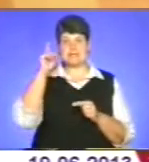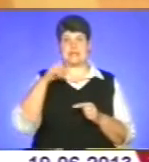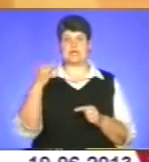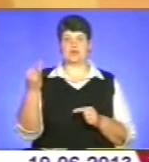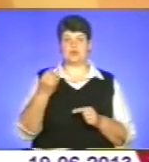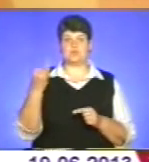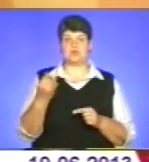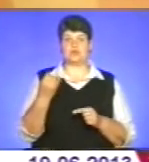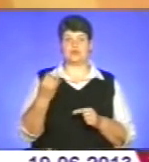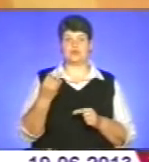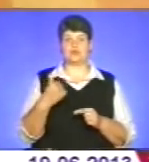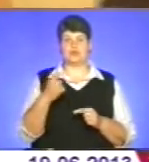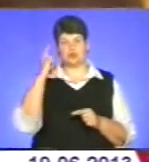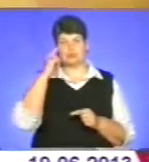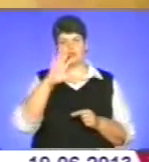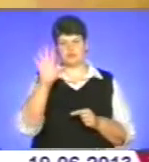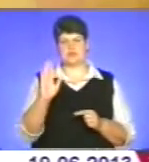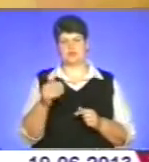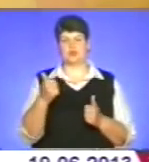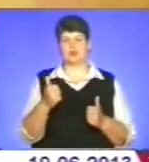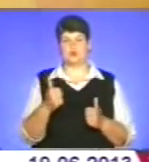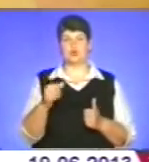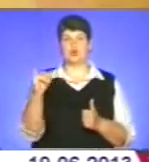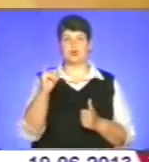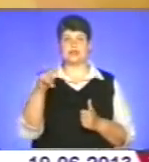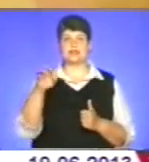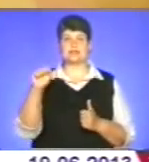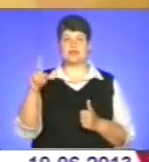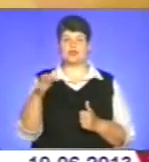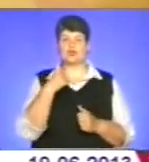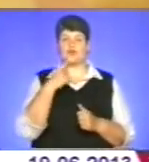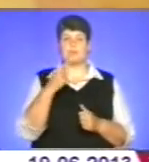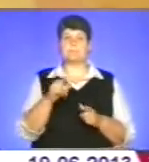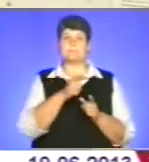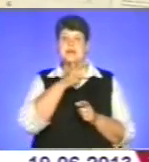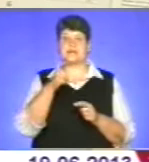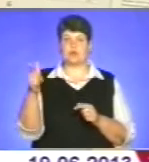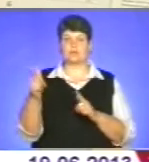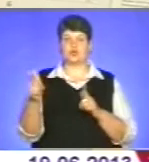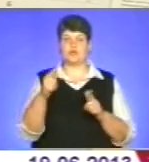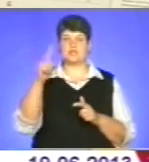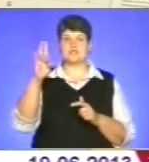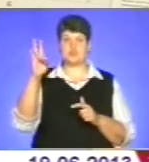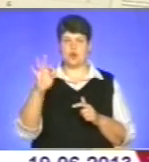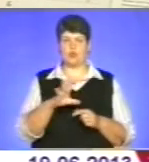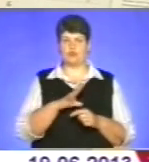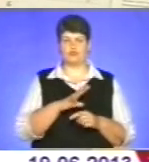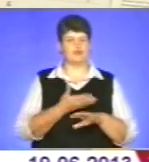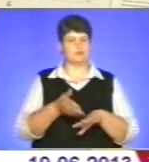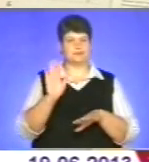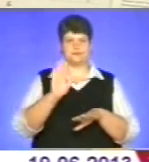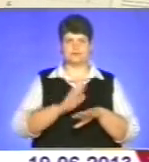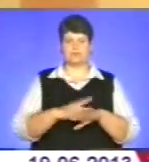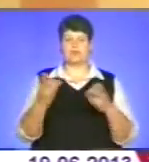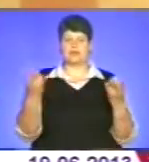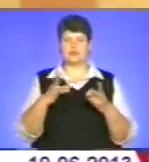історію, думаю, що все буде добре. Юрій Лазарчук розповідає, період підготовки до ЗНО був насиченим і важким.